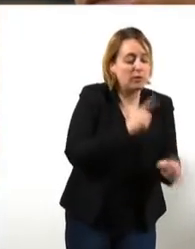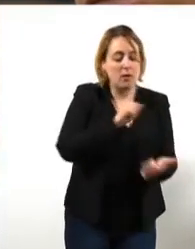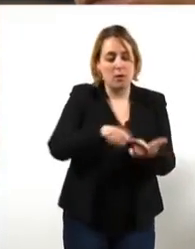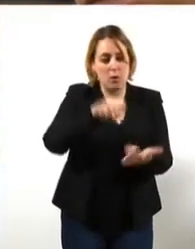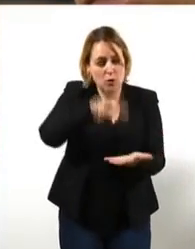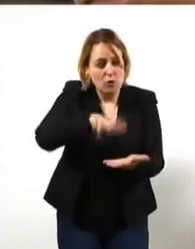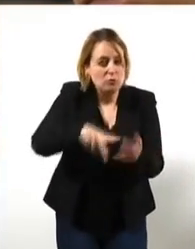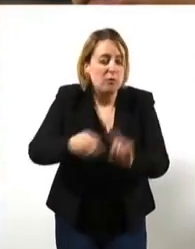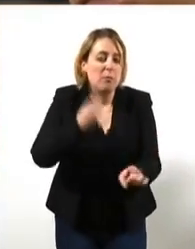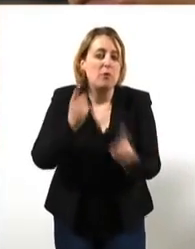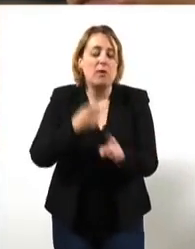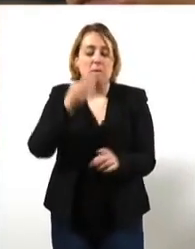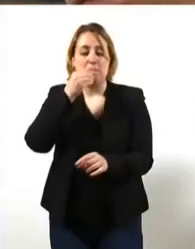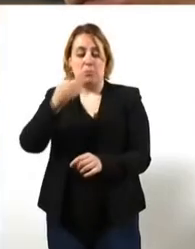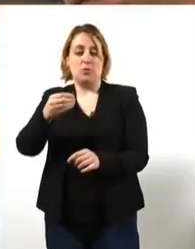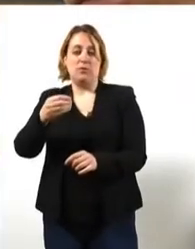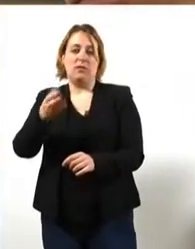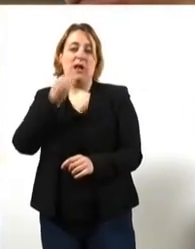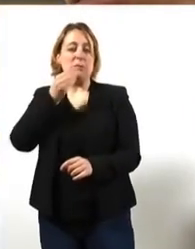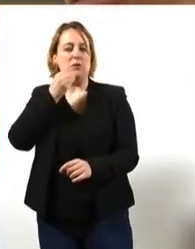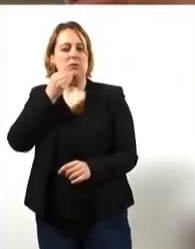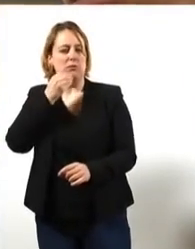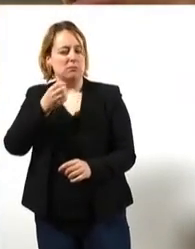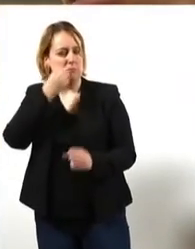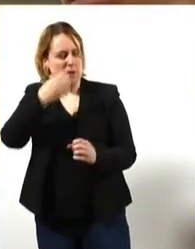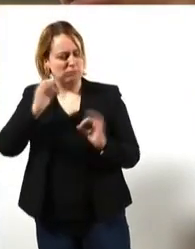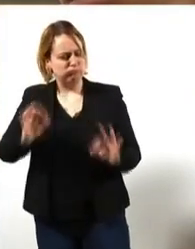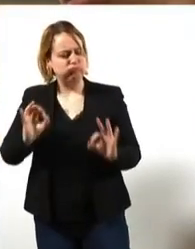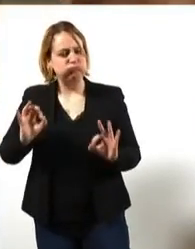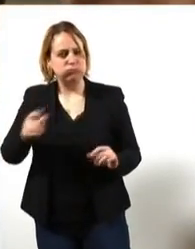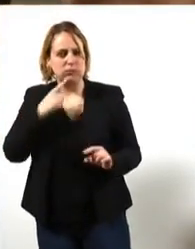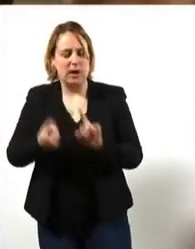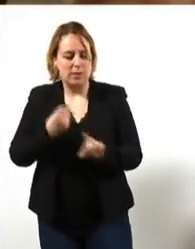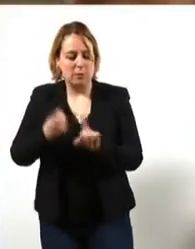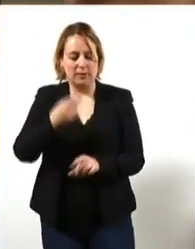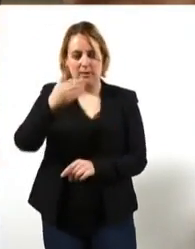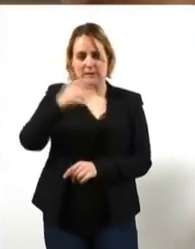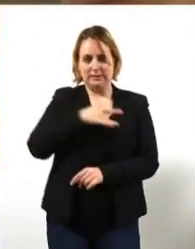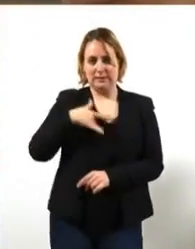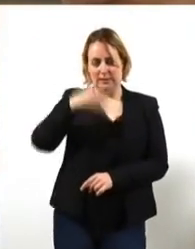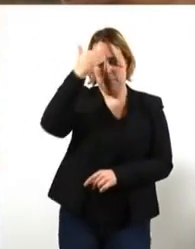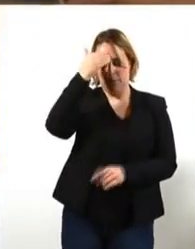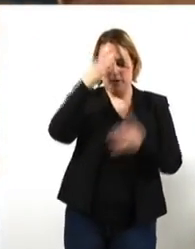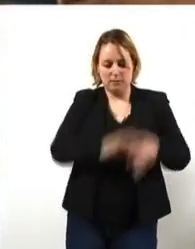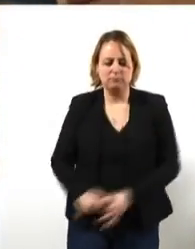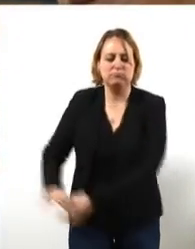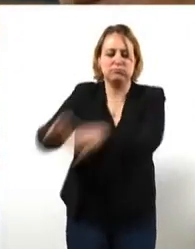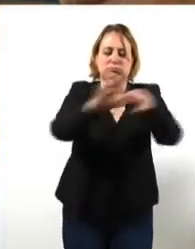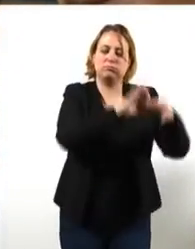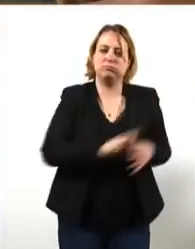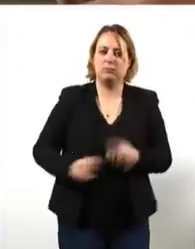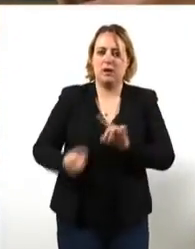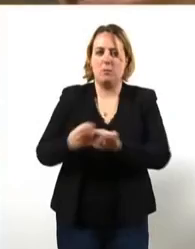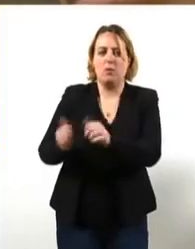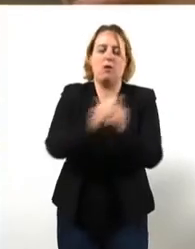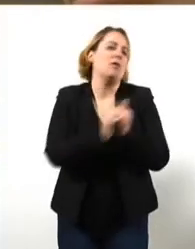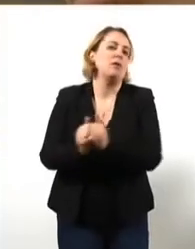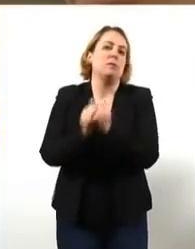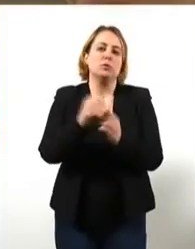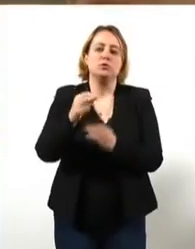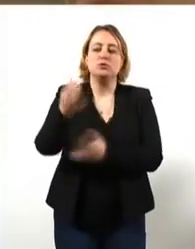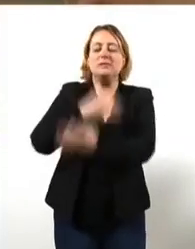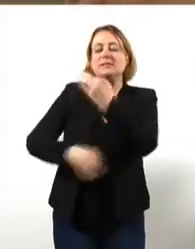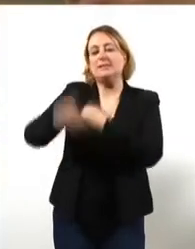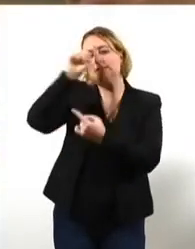bonne alimentation, c'est des éléments qui sont importants, notamment aussi sur la santé mentale. Ce qui a été dit, c'est assez flagrant sur les